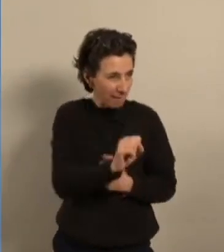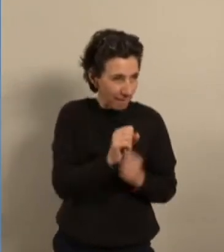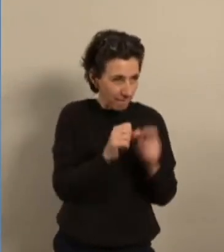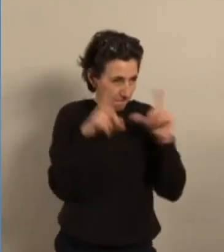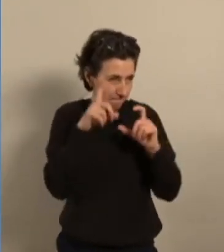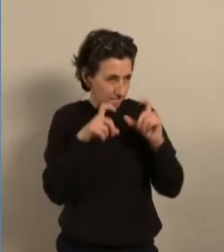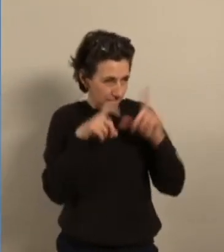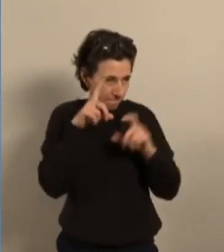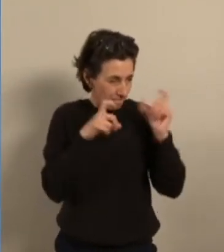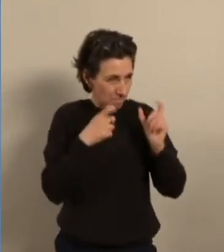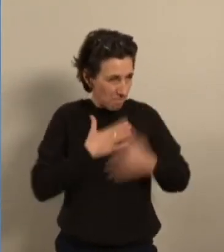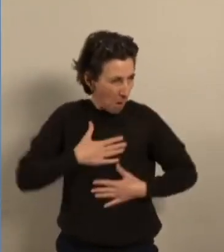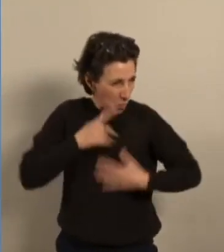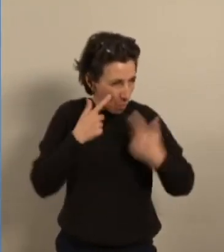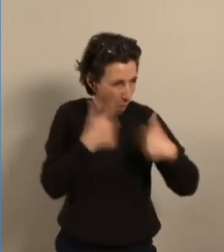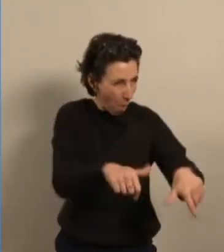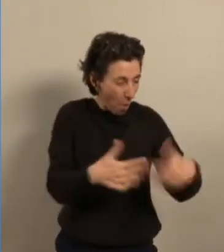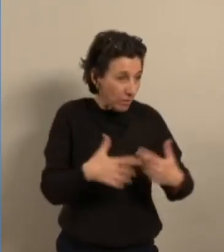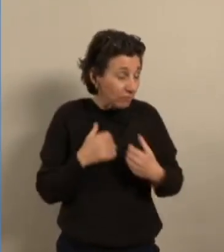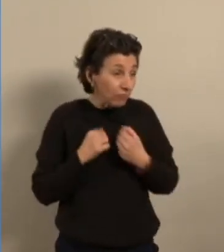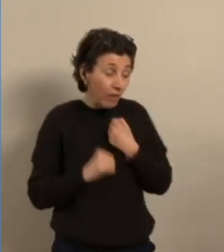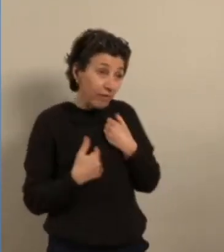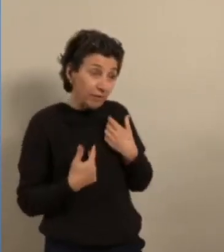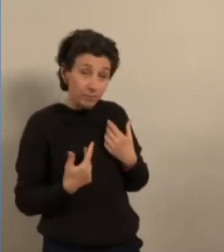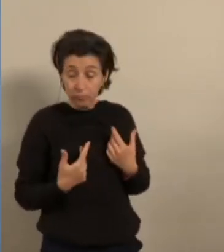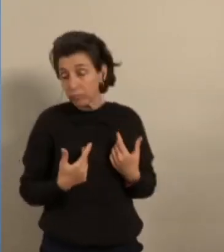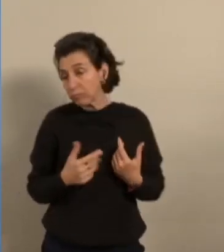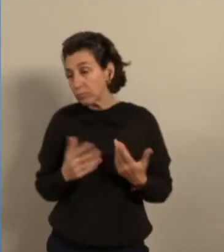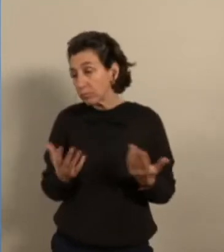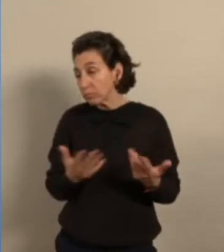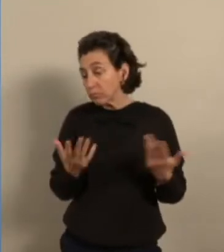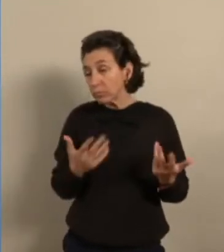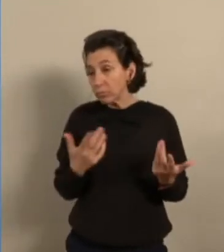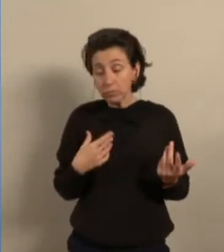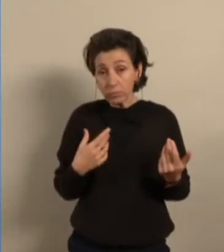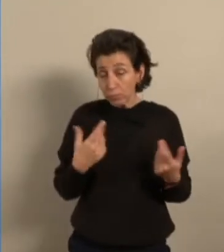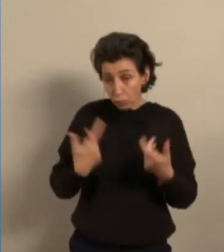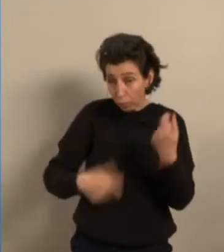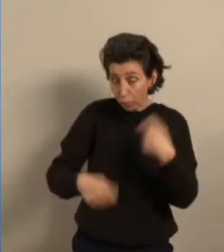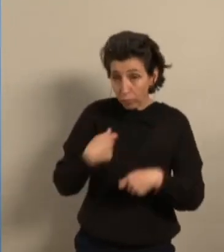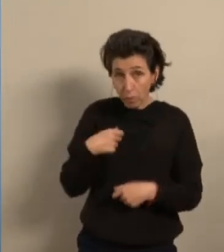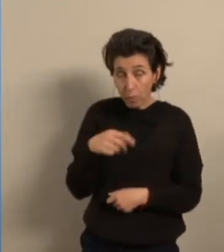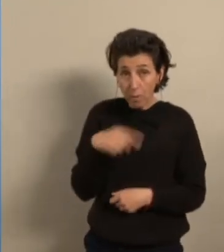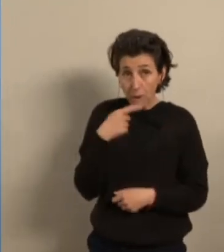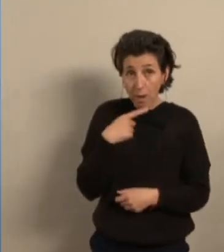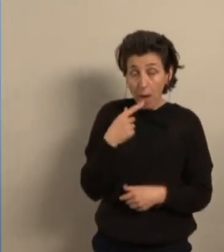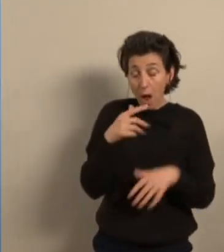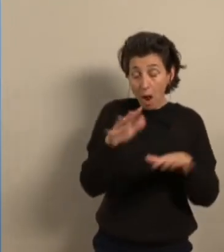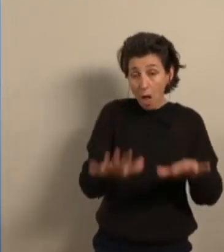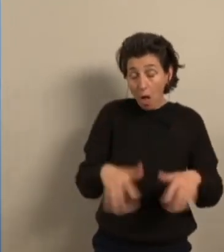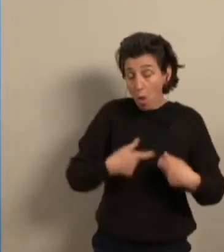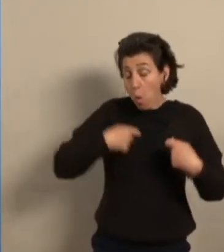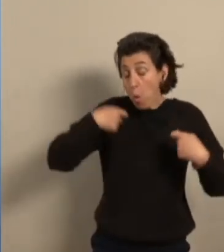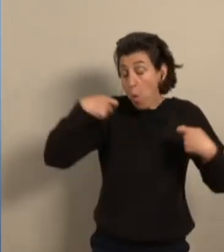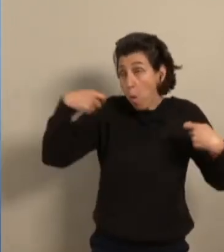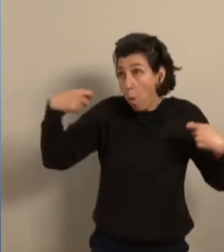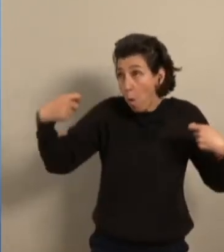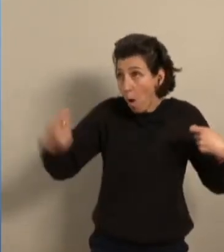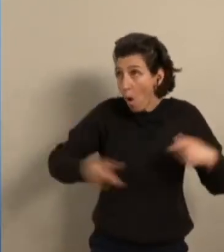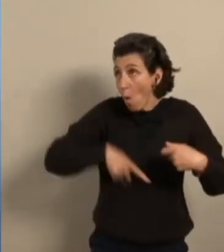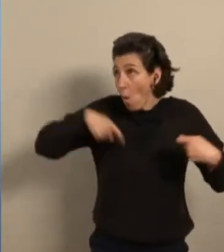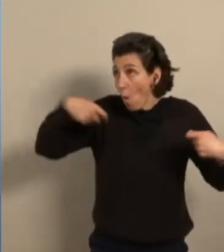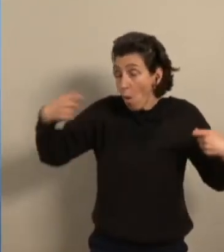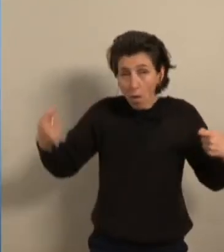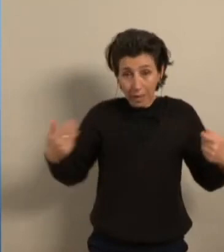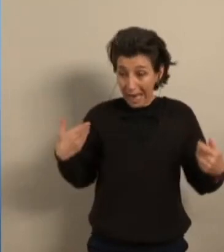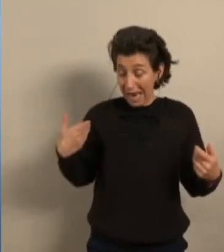très contrarié. Ça m'embête de ne pas me sentir écouté. C'est juste que quand vous parlez, comme vous parlez longtemps, souvent je